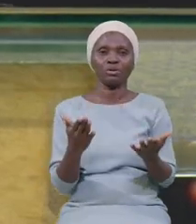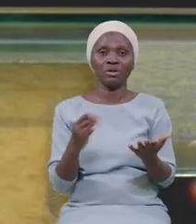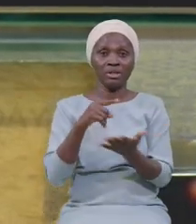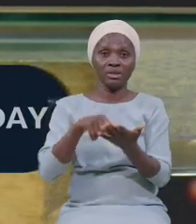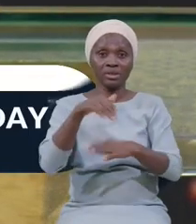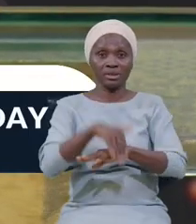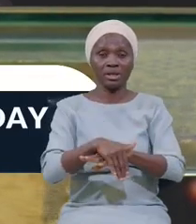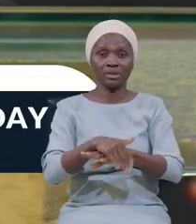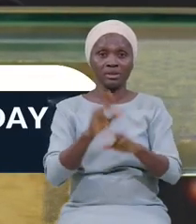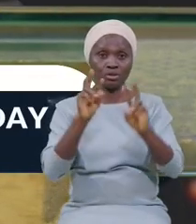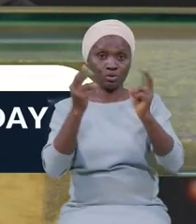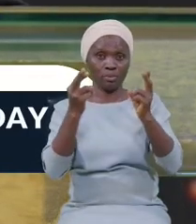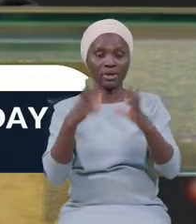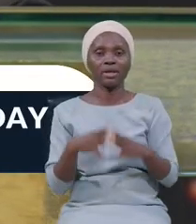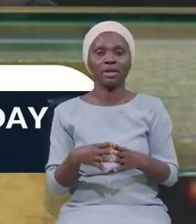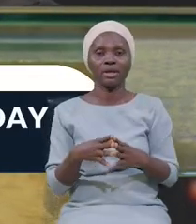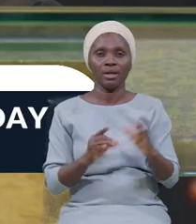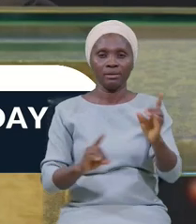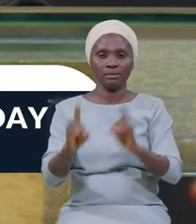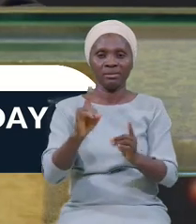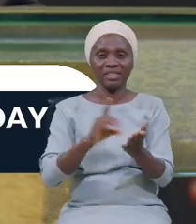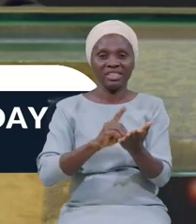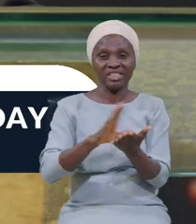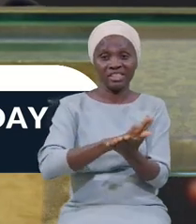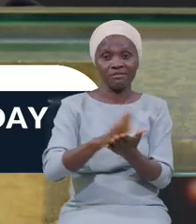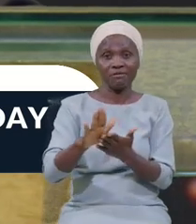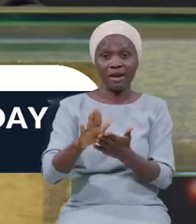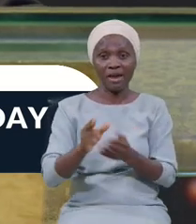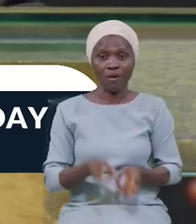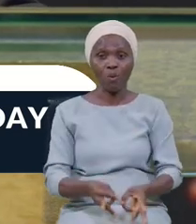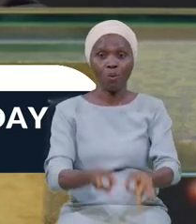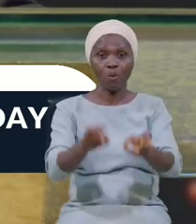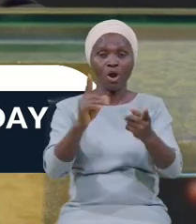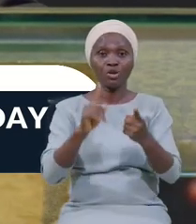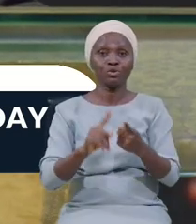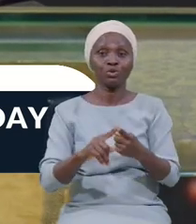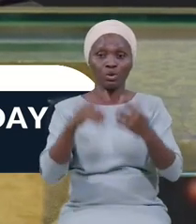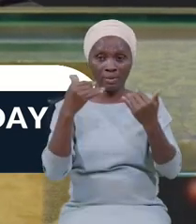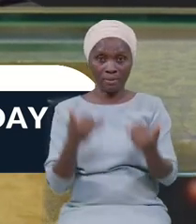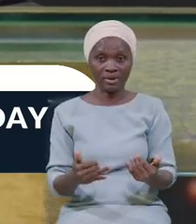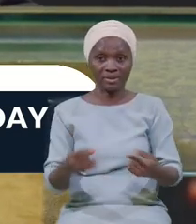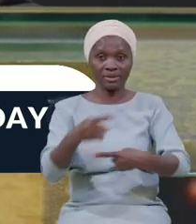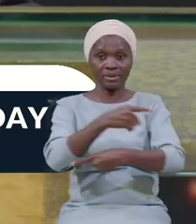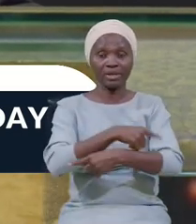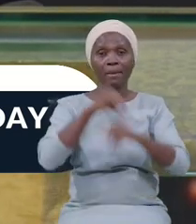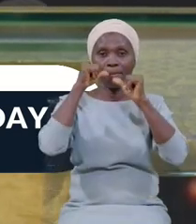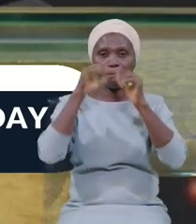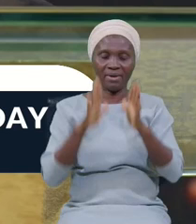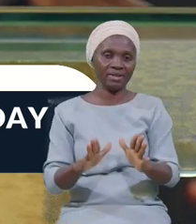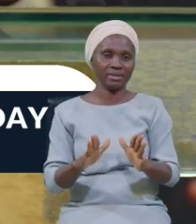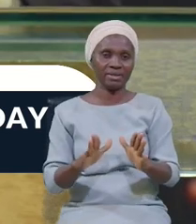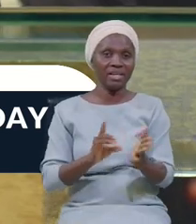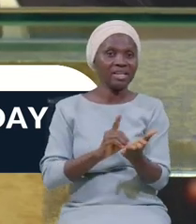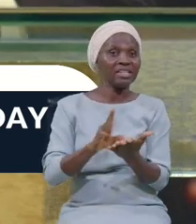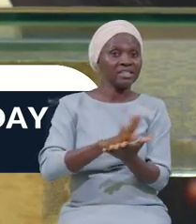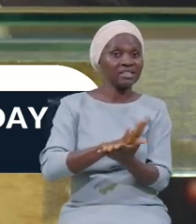voie divine aux bénédictions des derniers jours. La voix divine